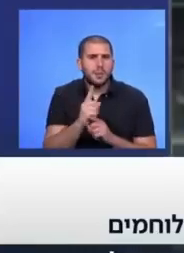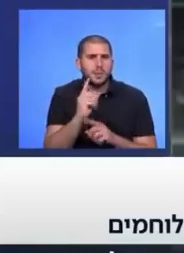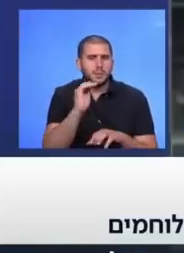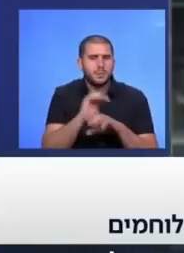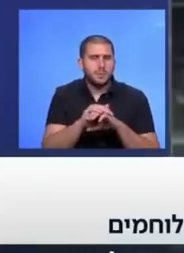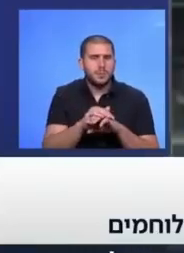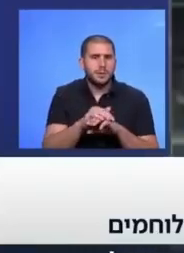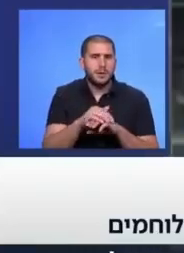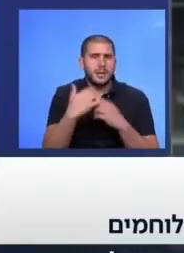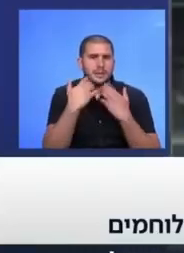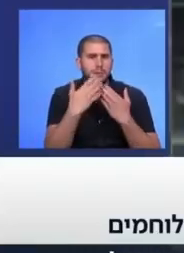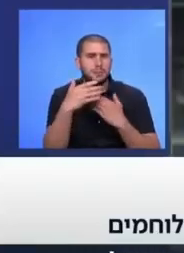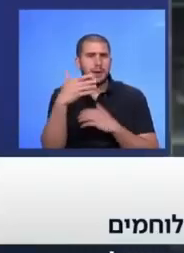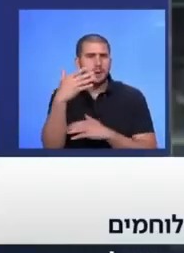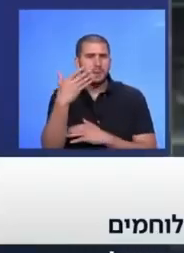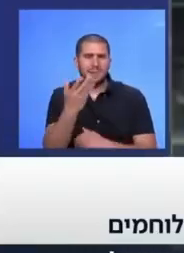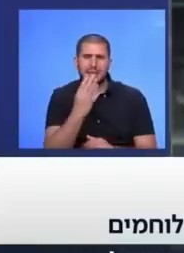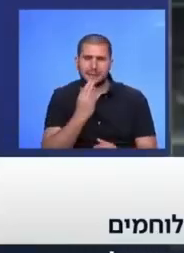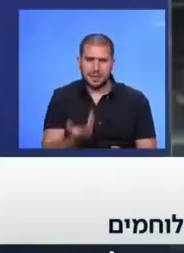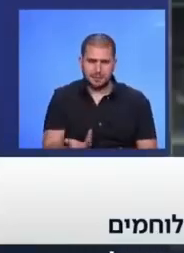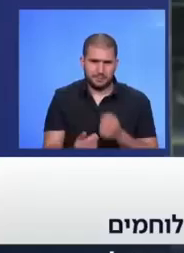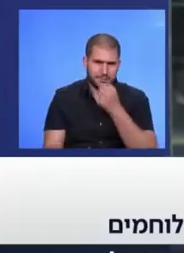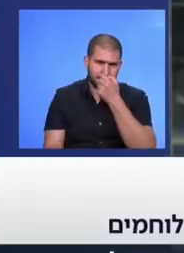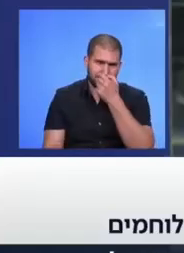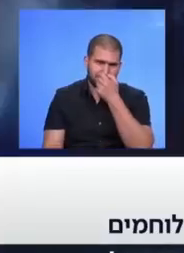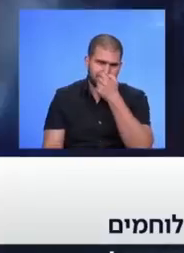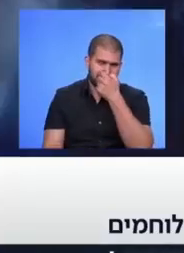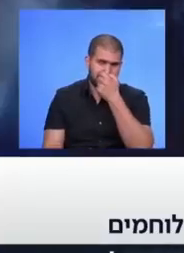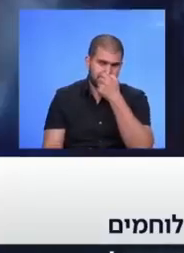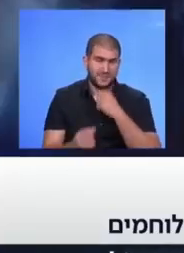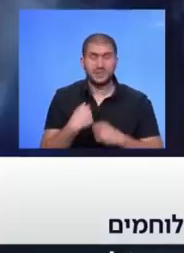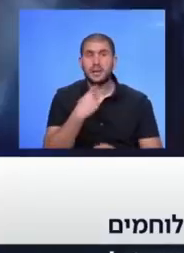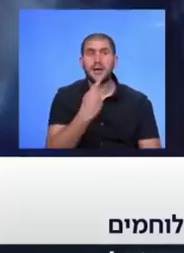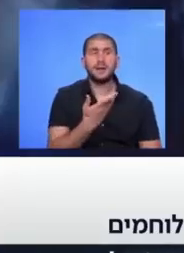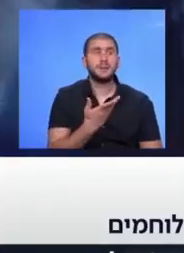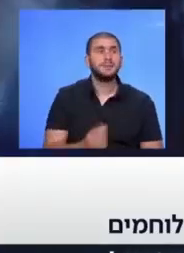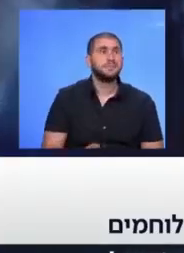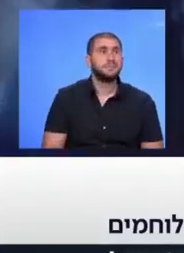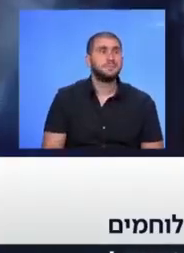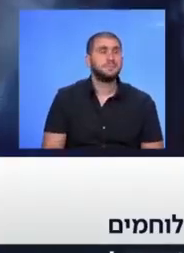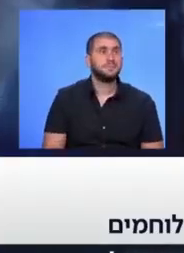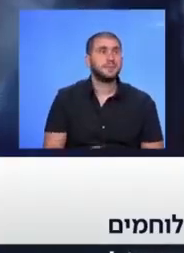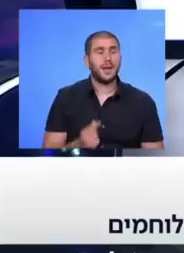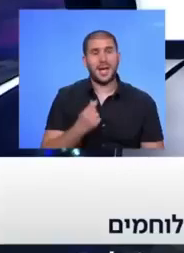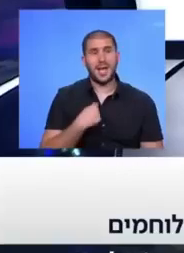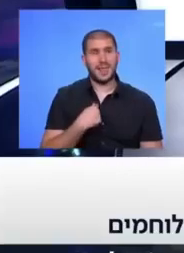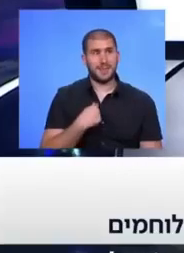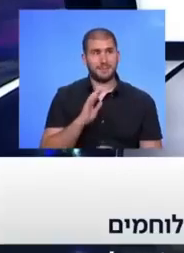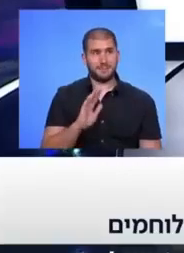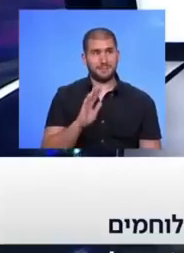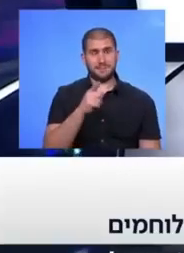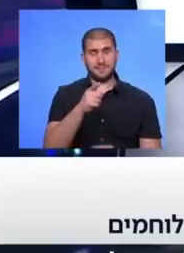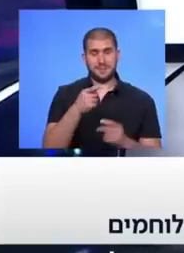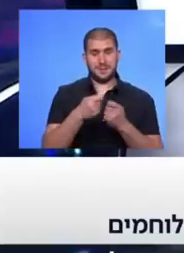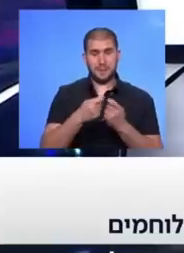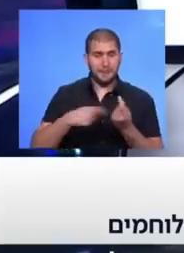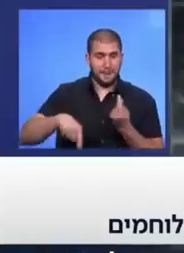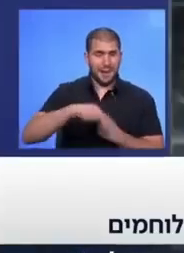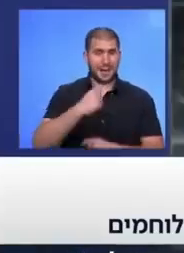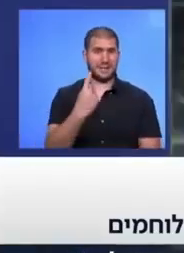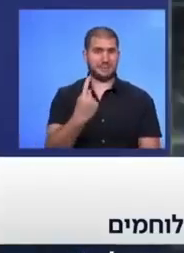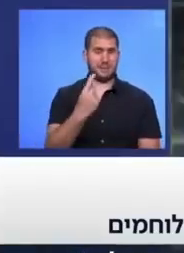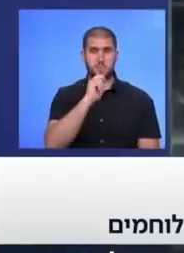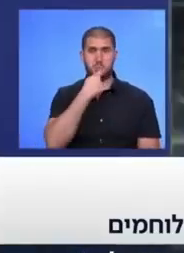עם מדינת ישראל. היה לנו... אני רוצה להגיד לך, אבל שנייה רגע שהגלים... 15,000 בחמאס? אני וגם... לא, מעגלים,